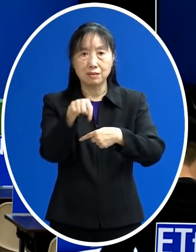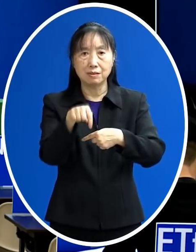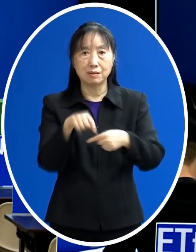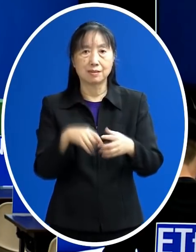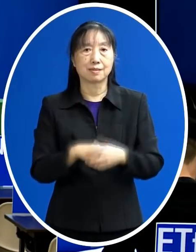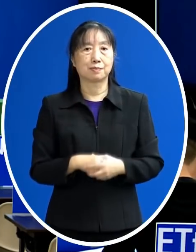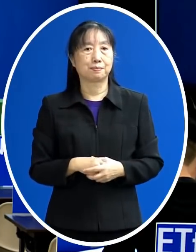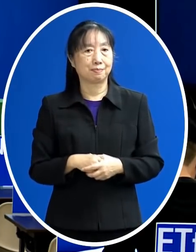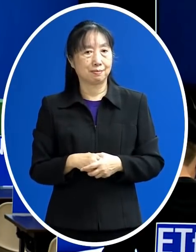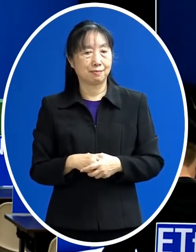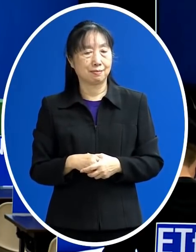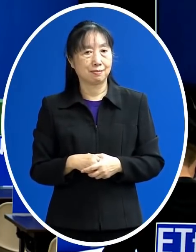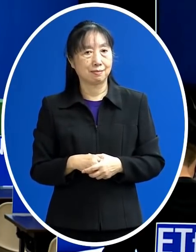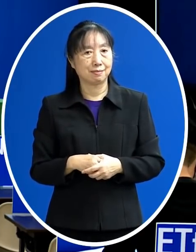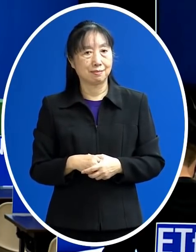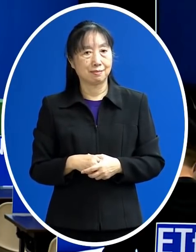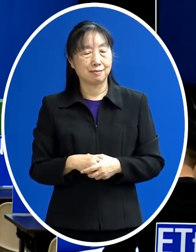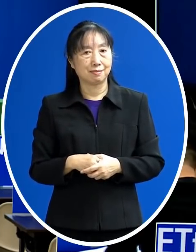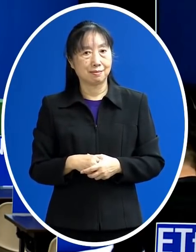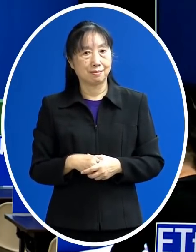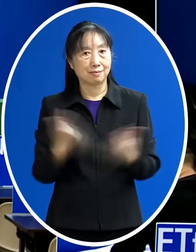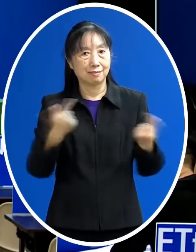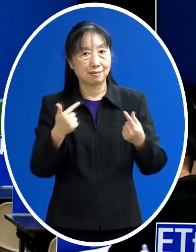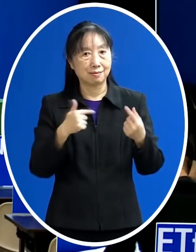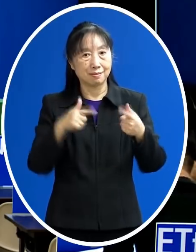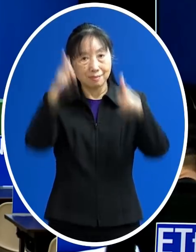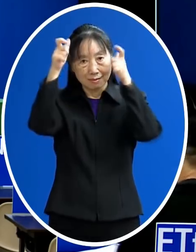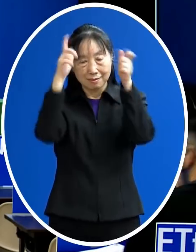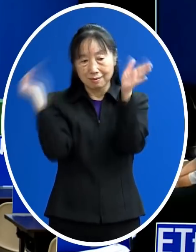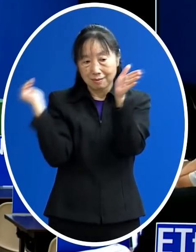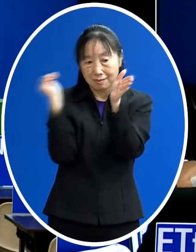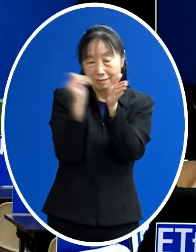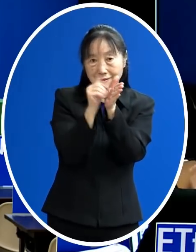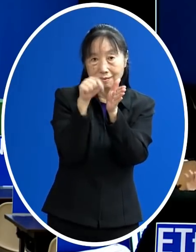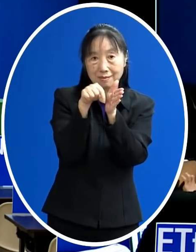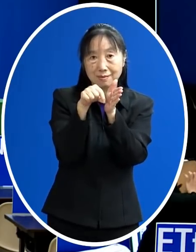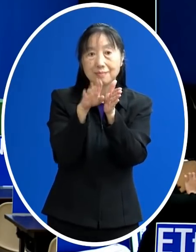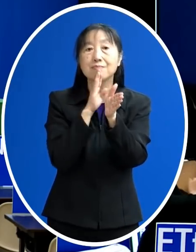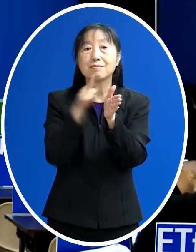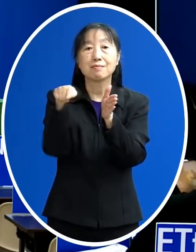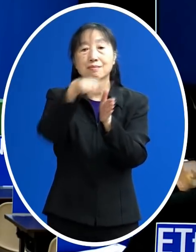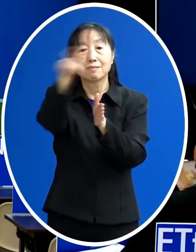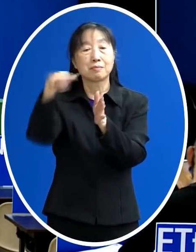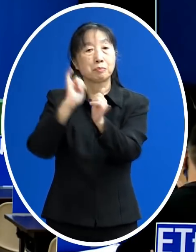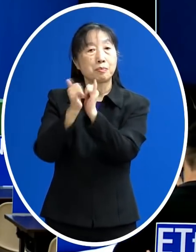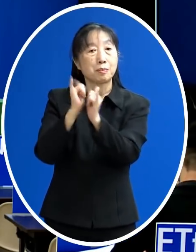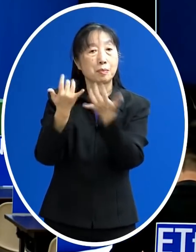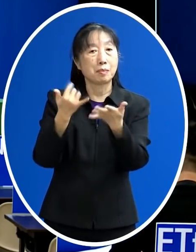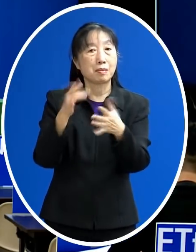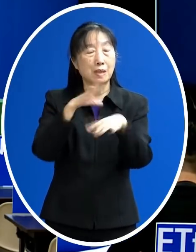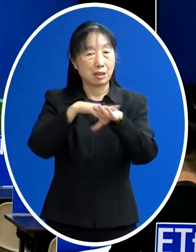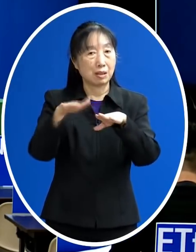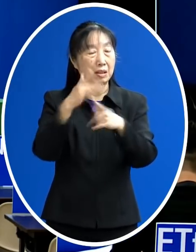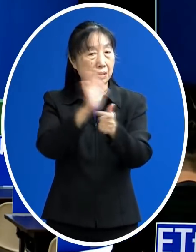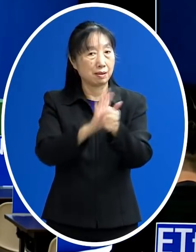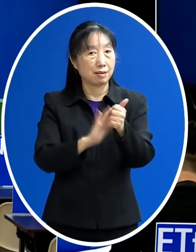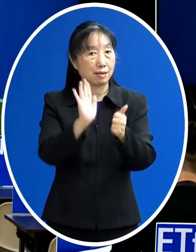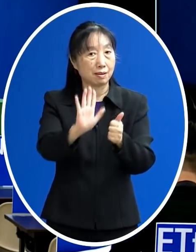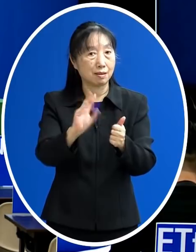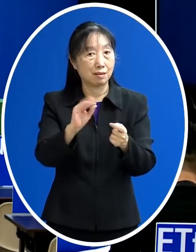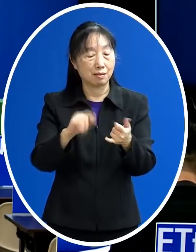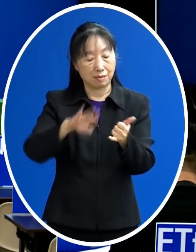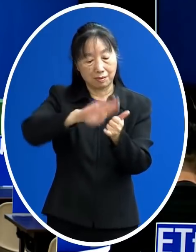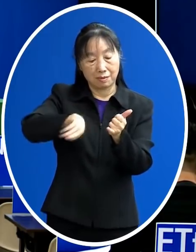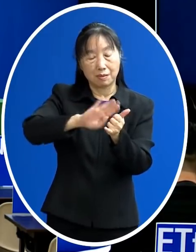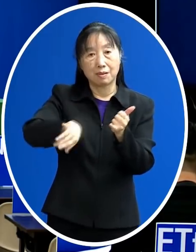后包括农历春节也快到，所以对于这个民生的经济当然会有一些很大的冲击。可能中